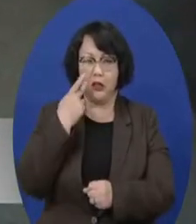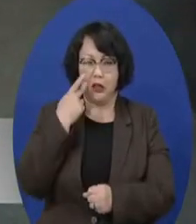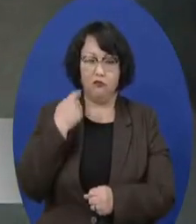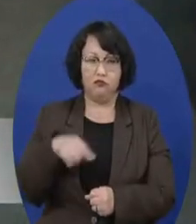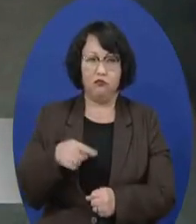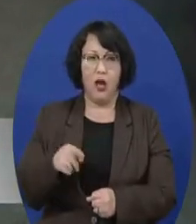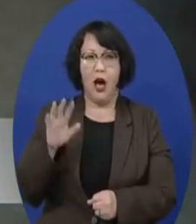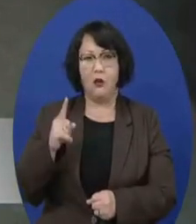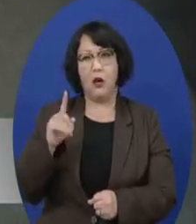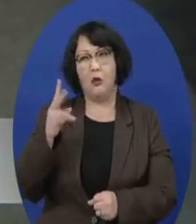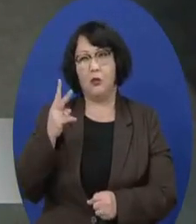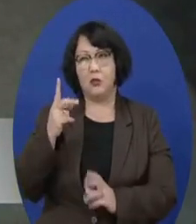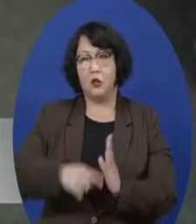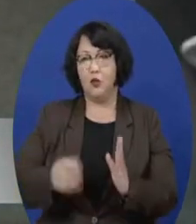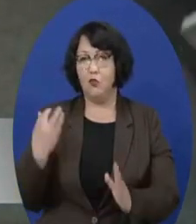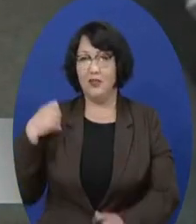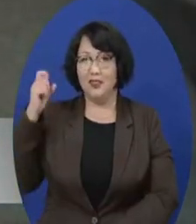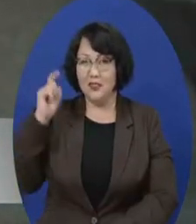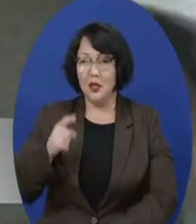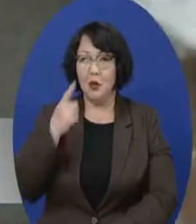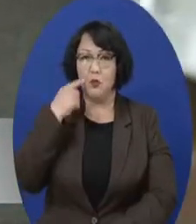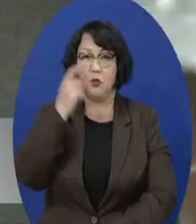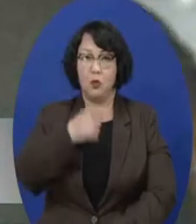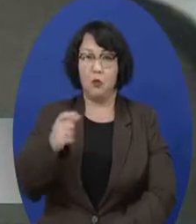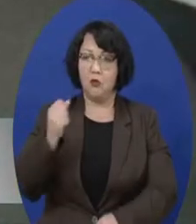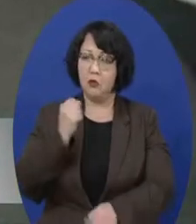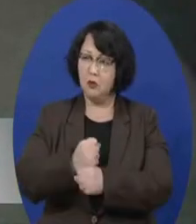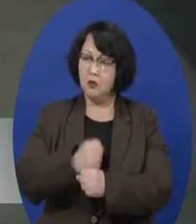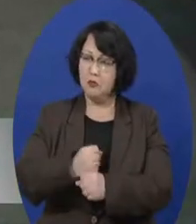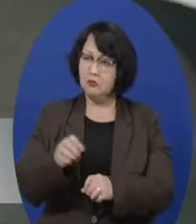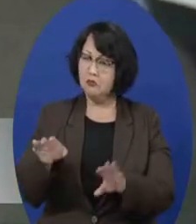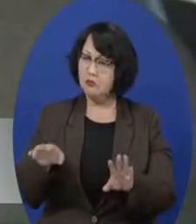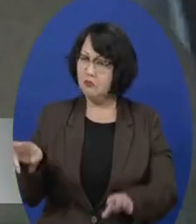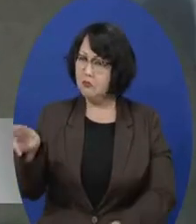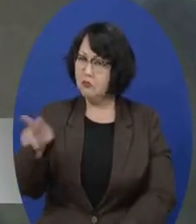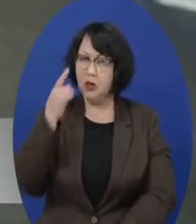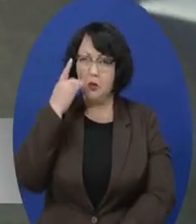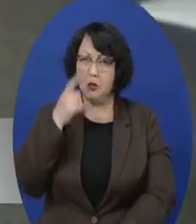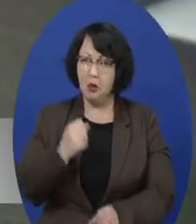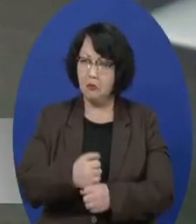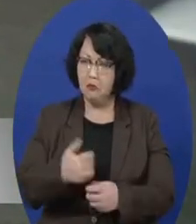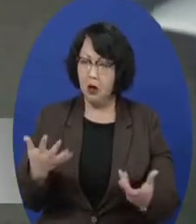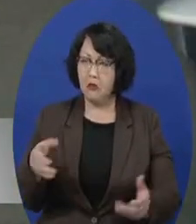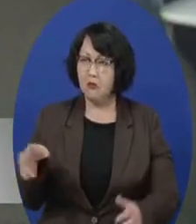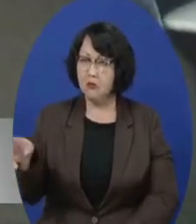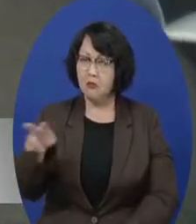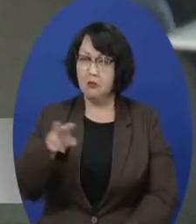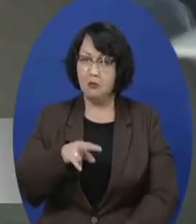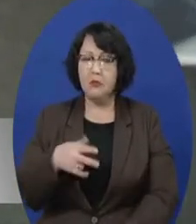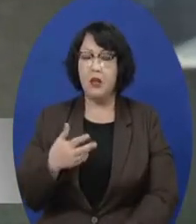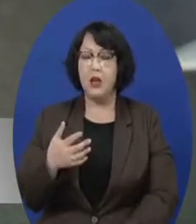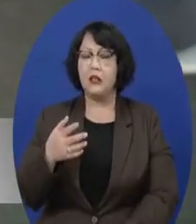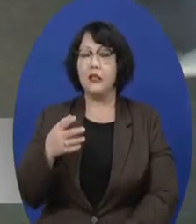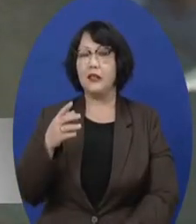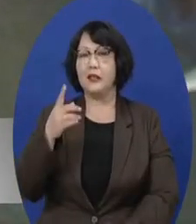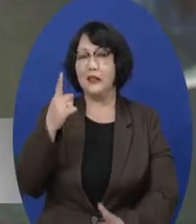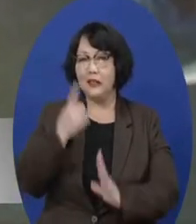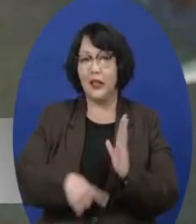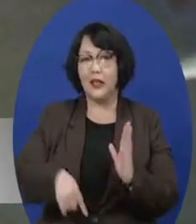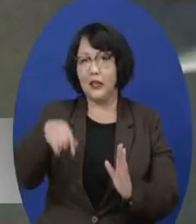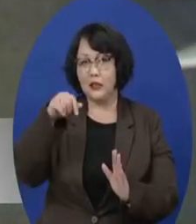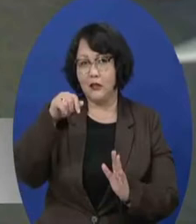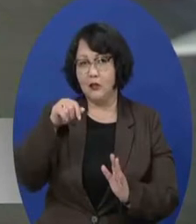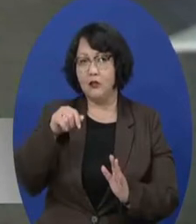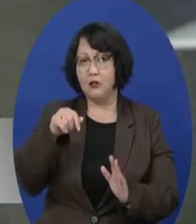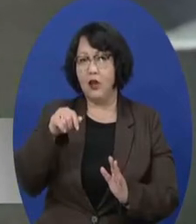12 сард яг газар дээр нь ирээд харахад дандаа л одоо эмэгтэй хүмүүс ажилладаг. Тэгээд тэднэр дээр зөвхөн тухайн одоо сарда ажиллаж байгаагийн хөлс нь л явна